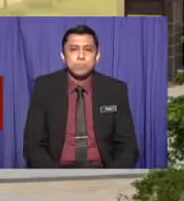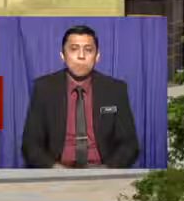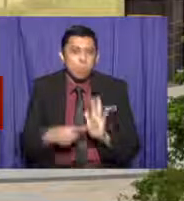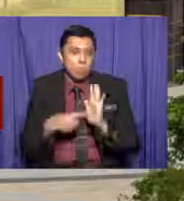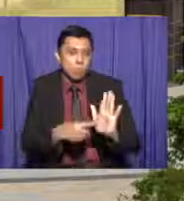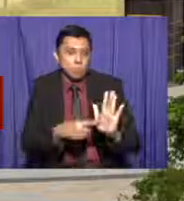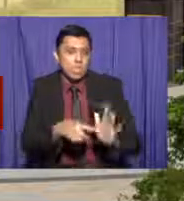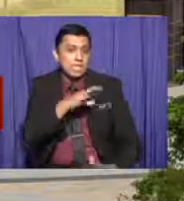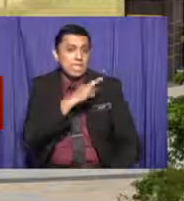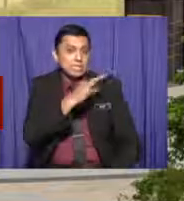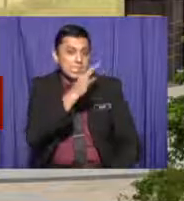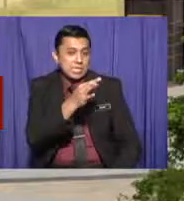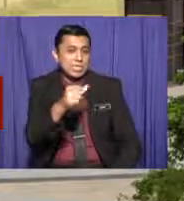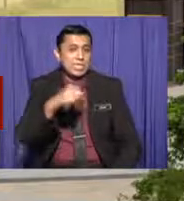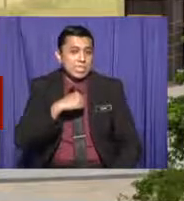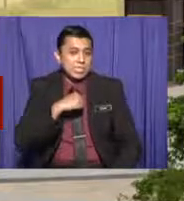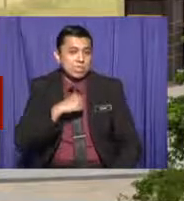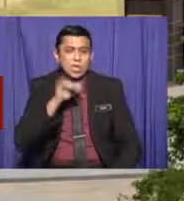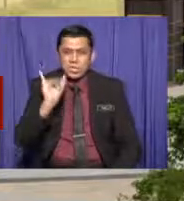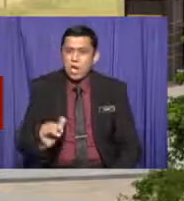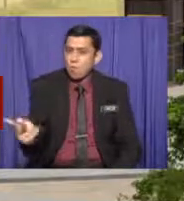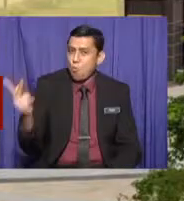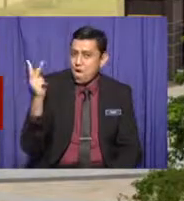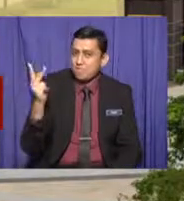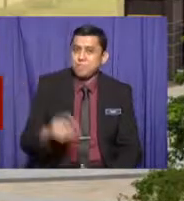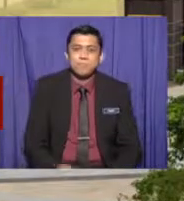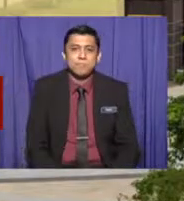menunjukkan semangat jati diri yang kuat.